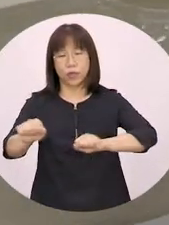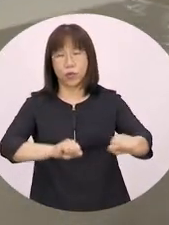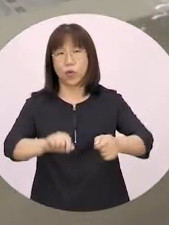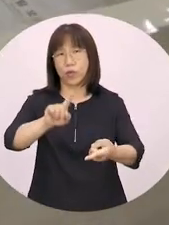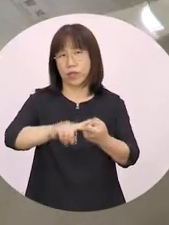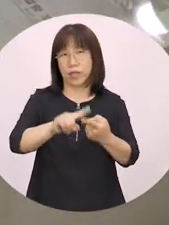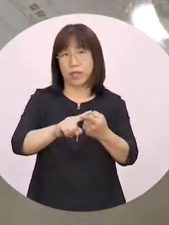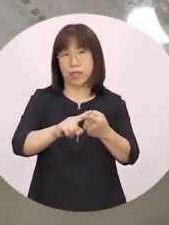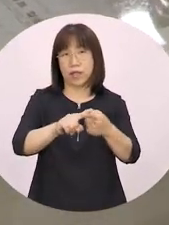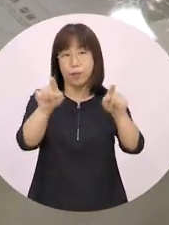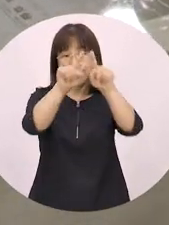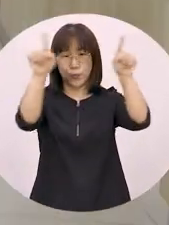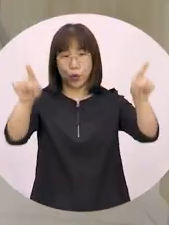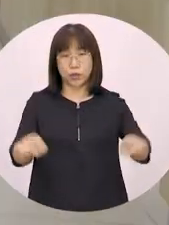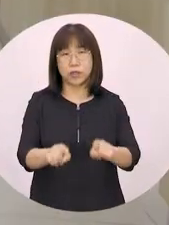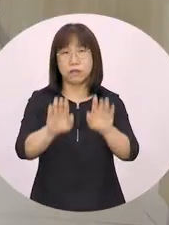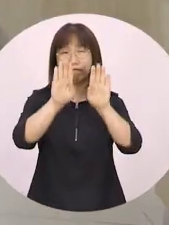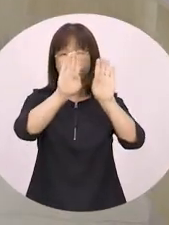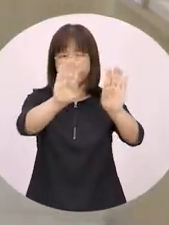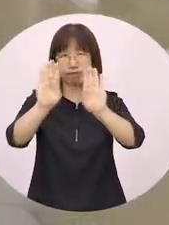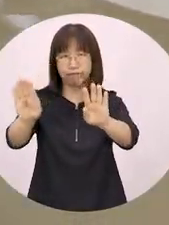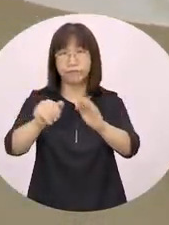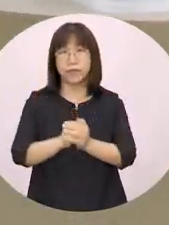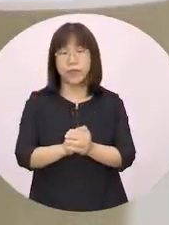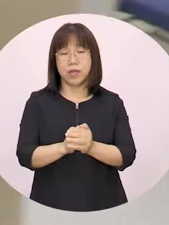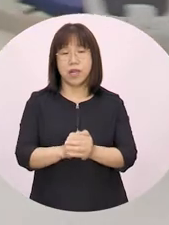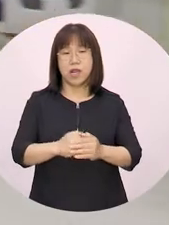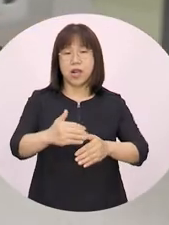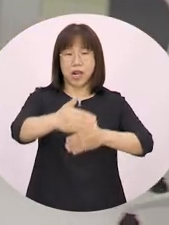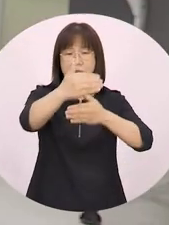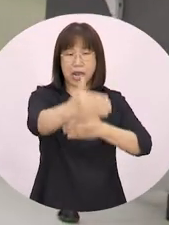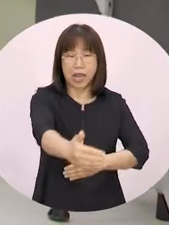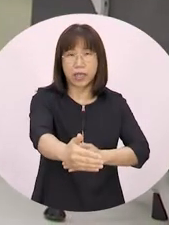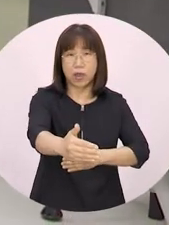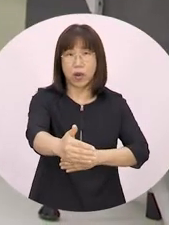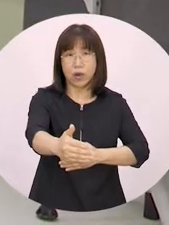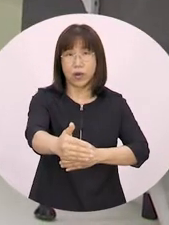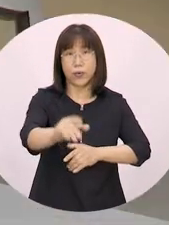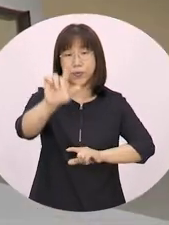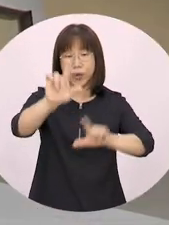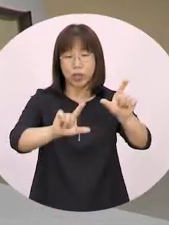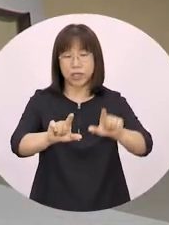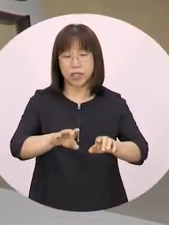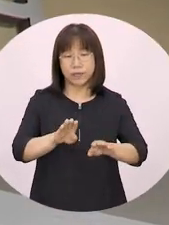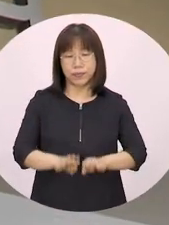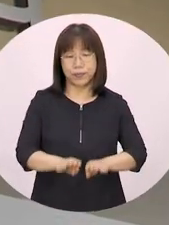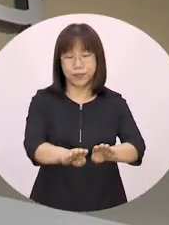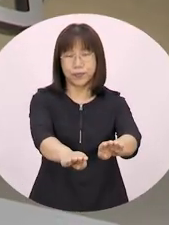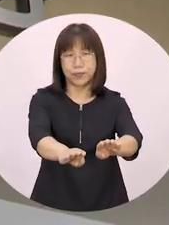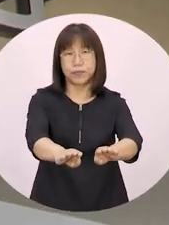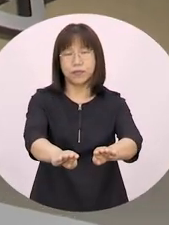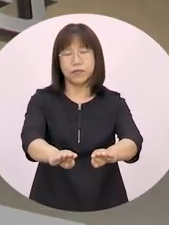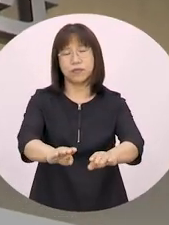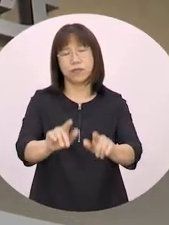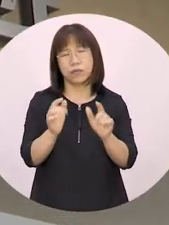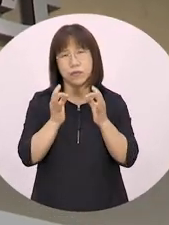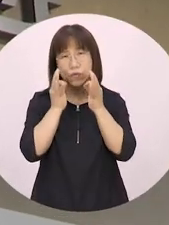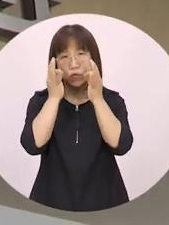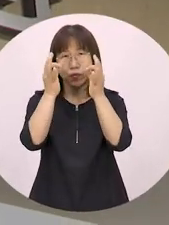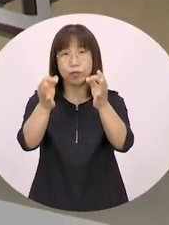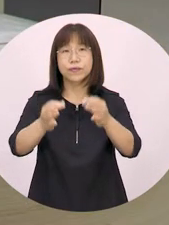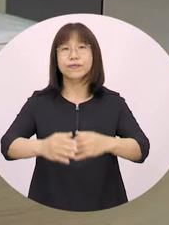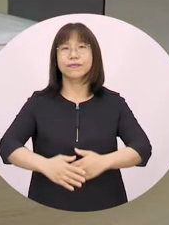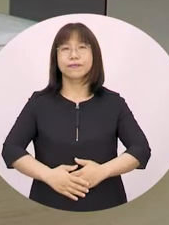제작하고 안전 간격 썬 을 바닥에 표시하는 등 코론 알고 확산 방지를 위한 행정 서비스 제공에 최선을 다하고